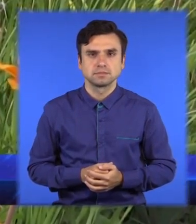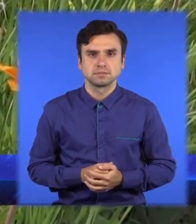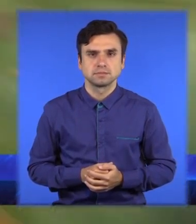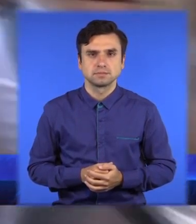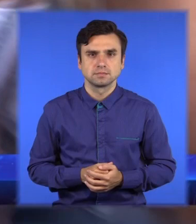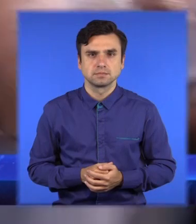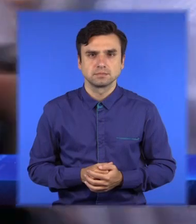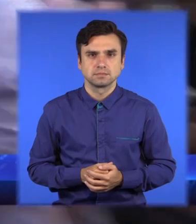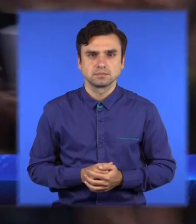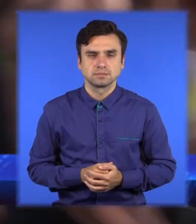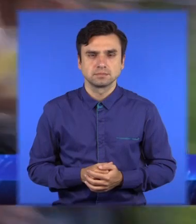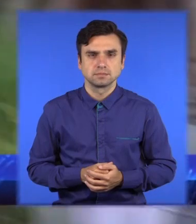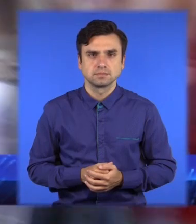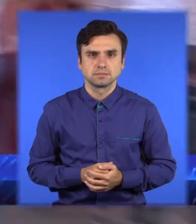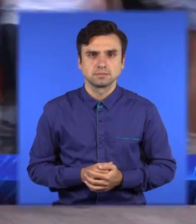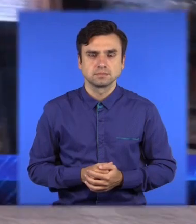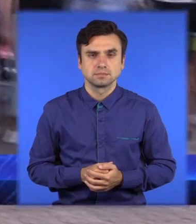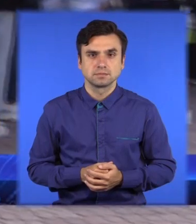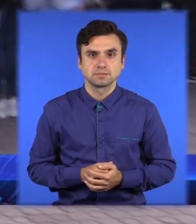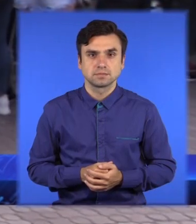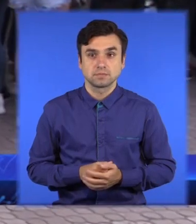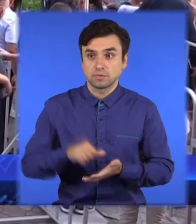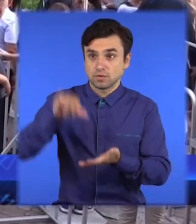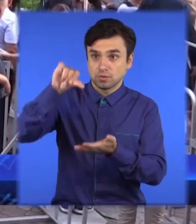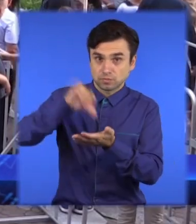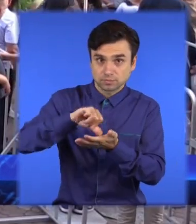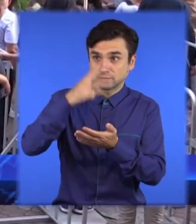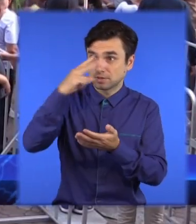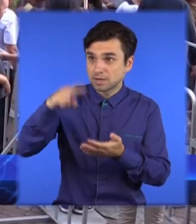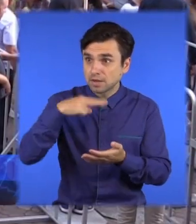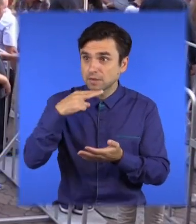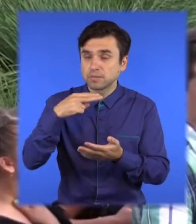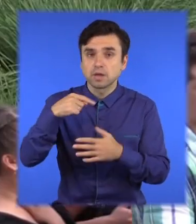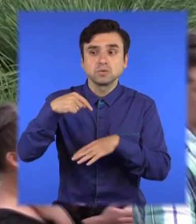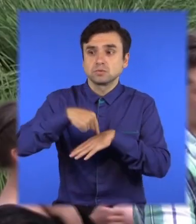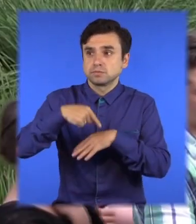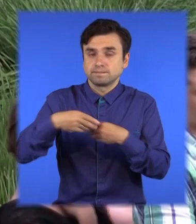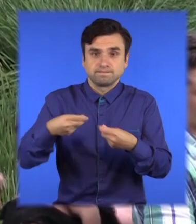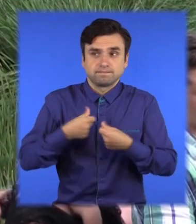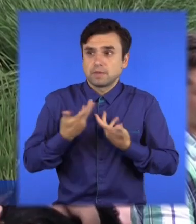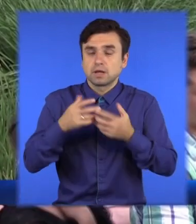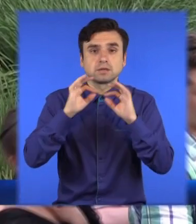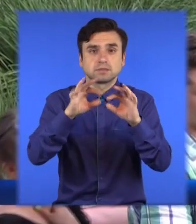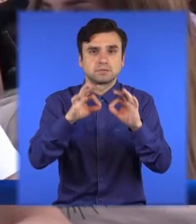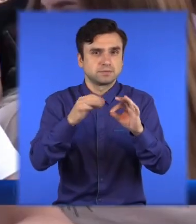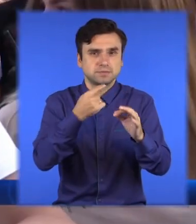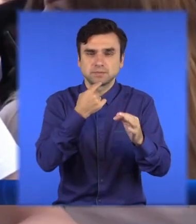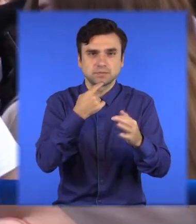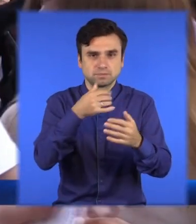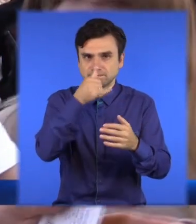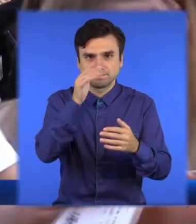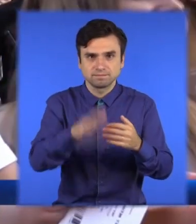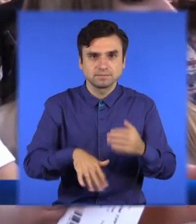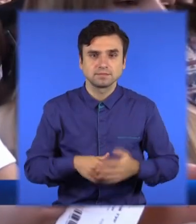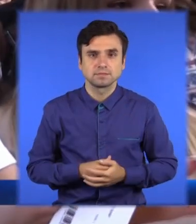Довгі черги біля Палацу молоді та студентів одразу дають зрозуміти. Тут буде щось грандіозне і точно всім запам'ятається.